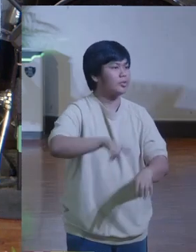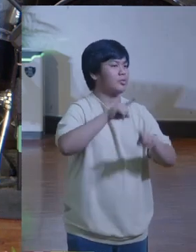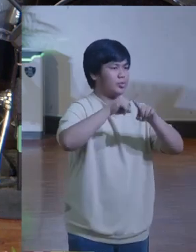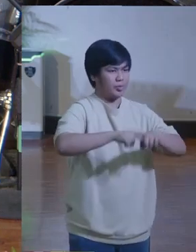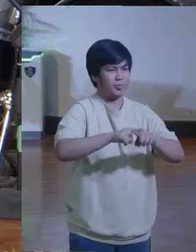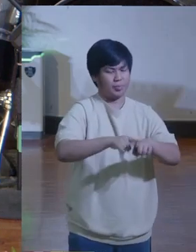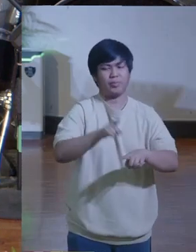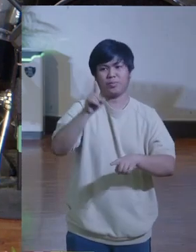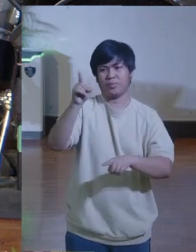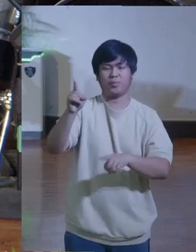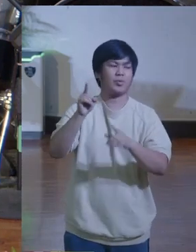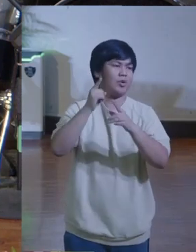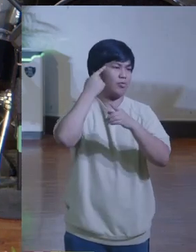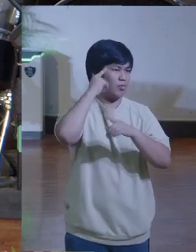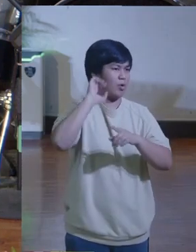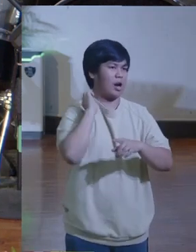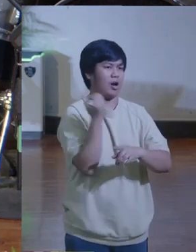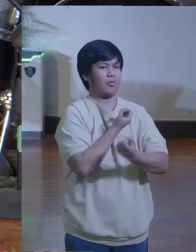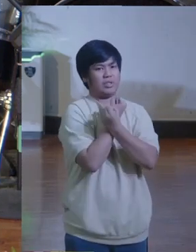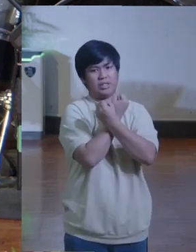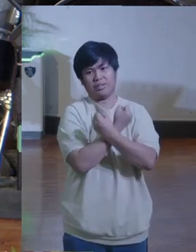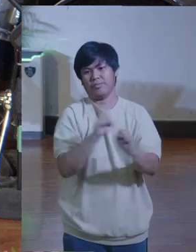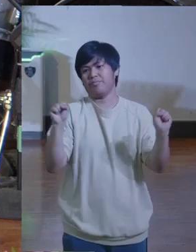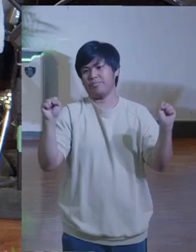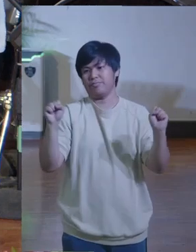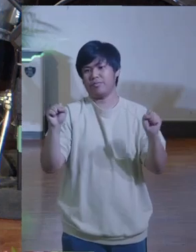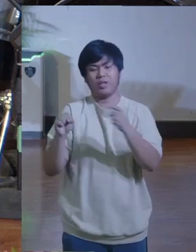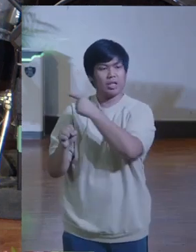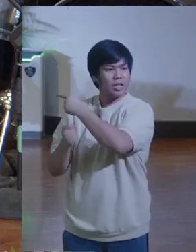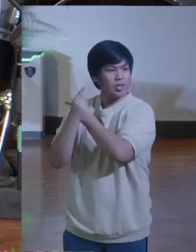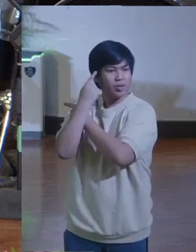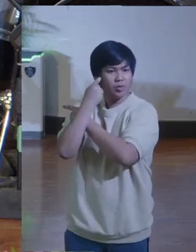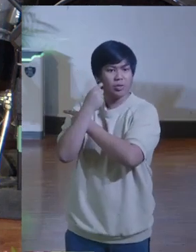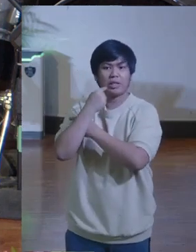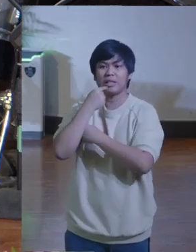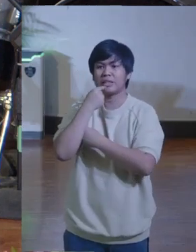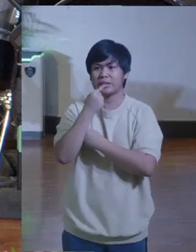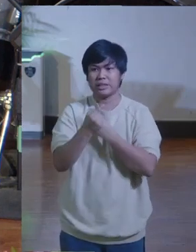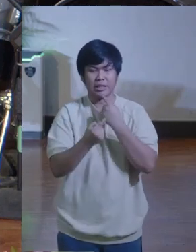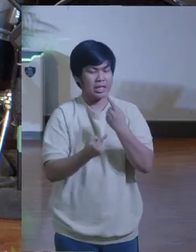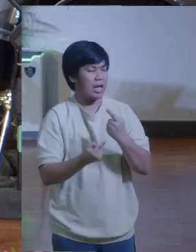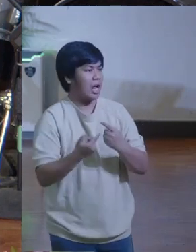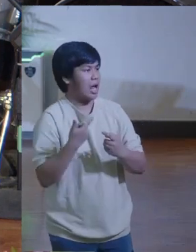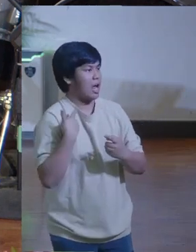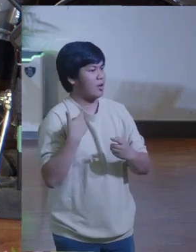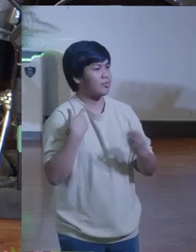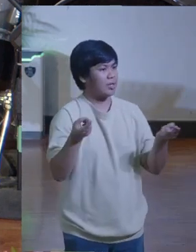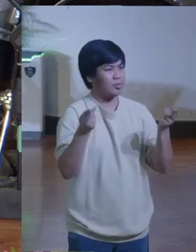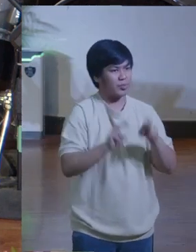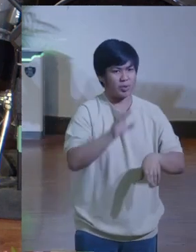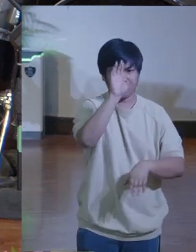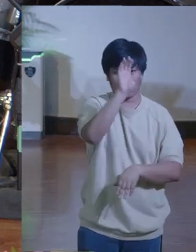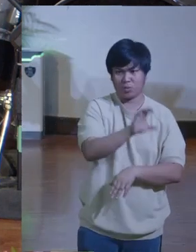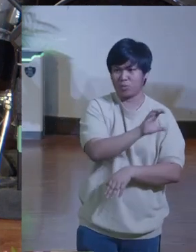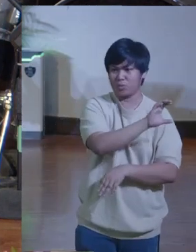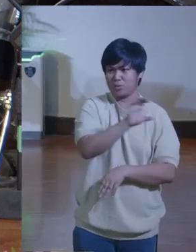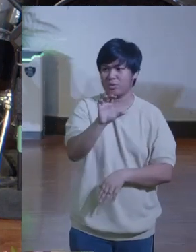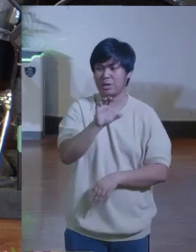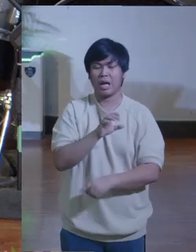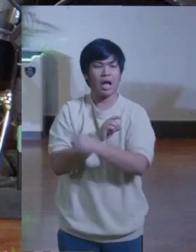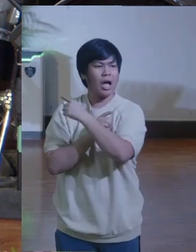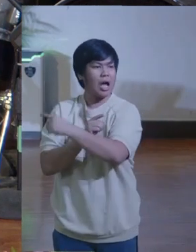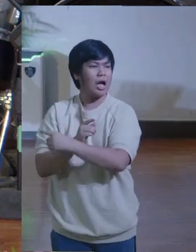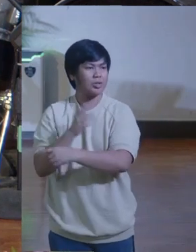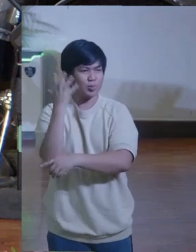umasa para sa ating kaligtasan. Nabanggit ko kanina yung dakilang transaksyon na nangyari sa krus. Meron ako isang